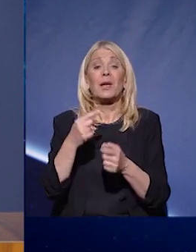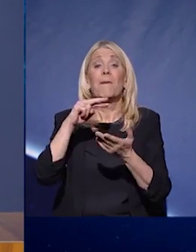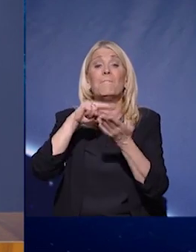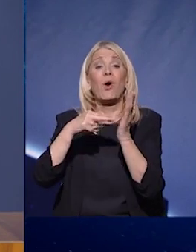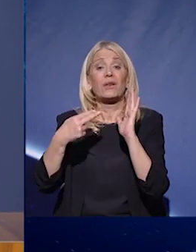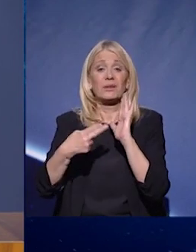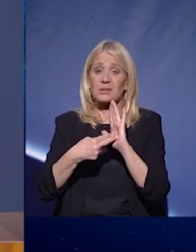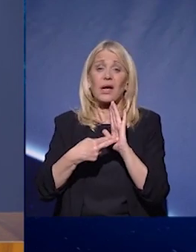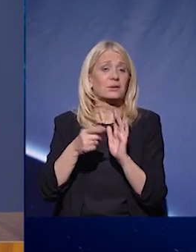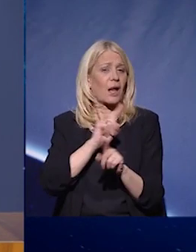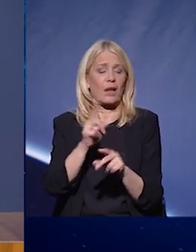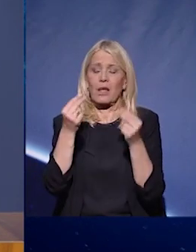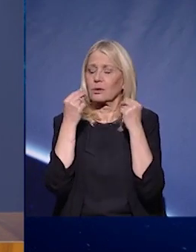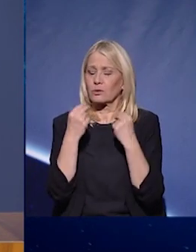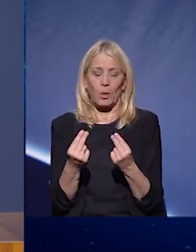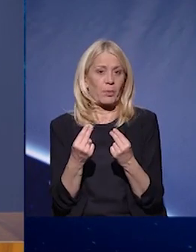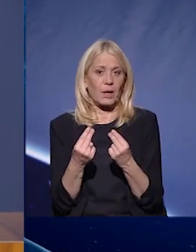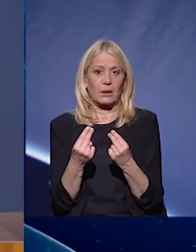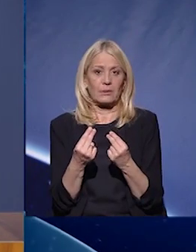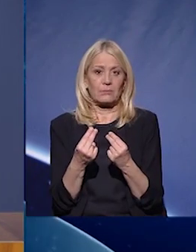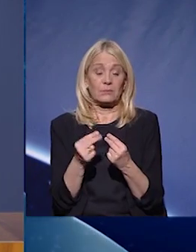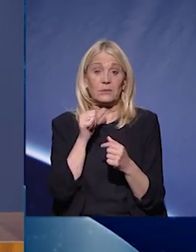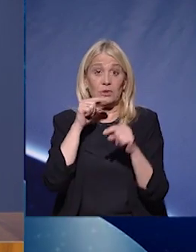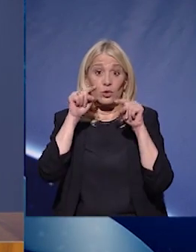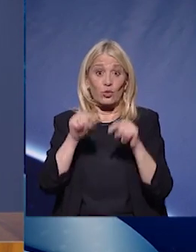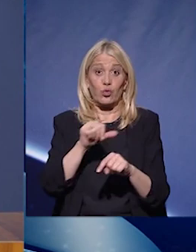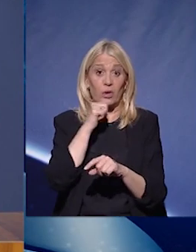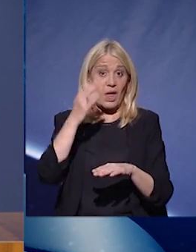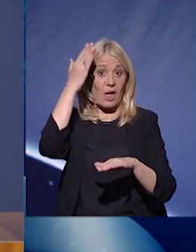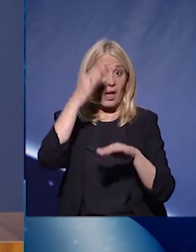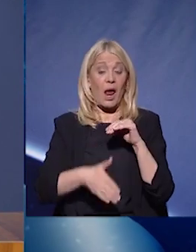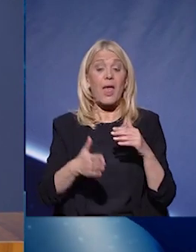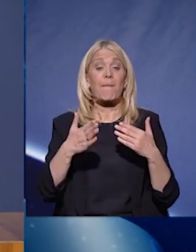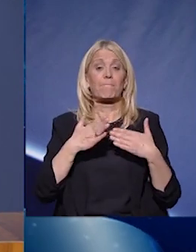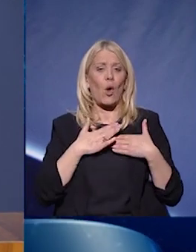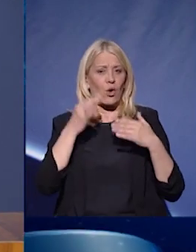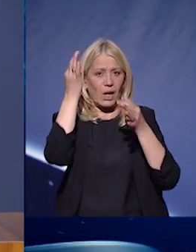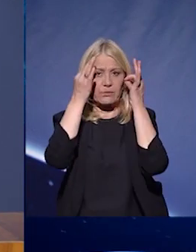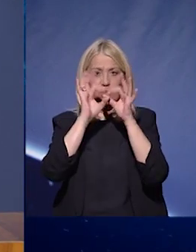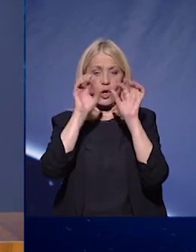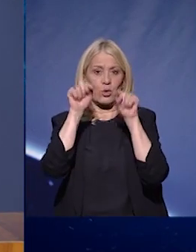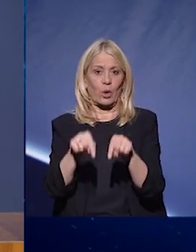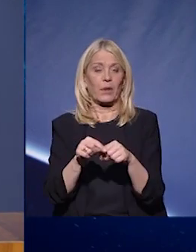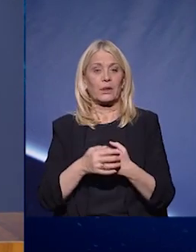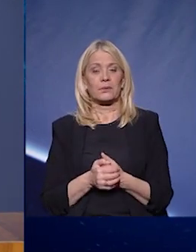Politizacija nije dobra. I tu je kraj mog razmišljenja o tom.